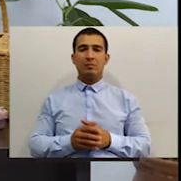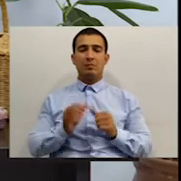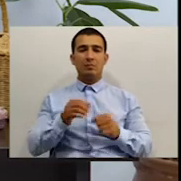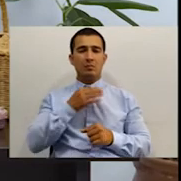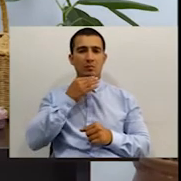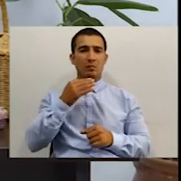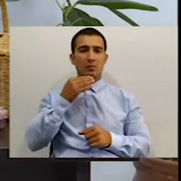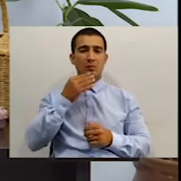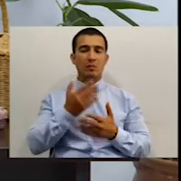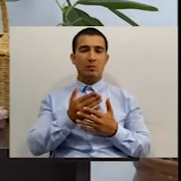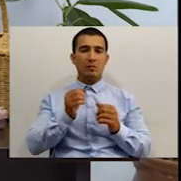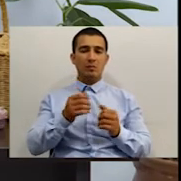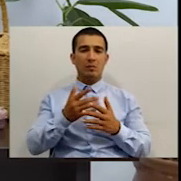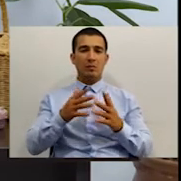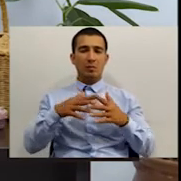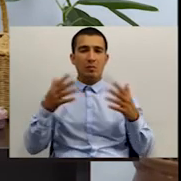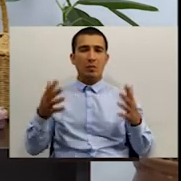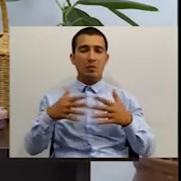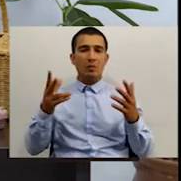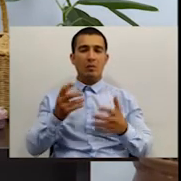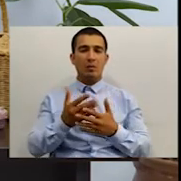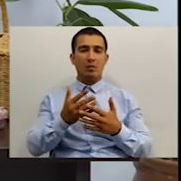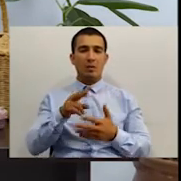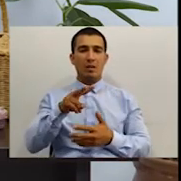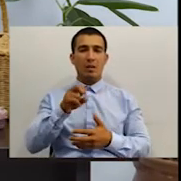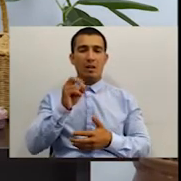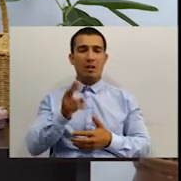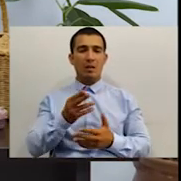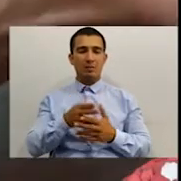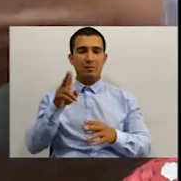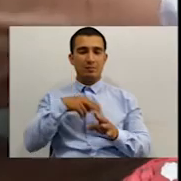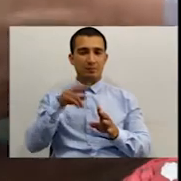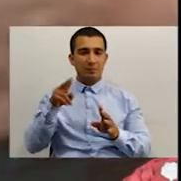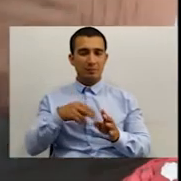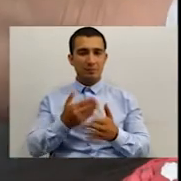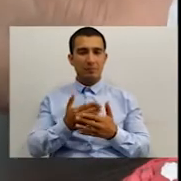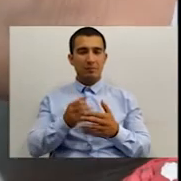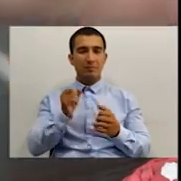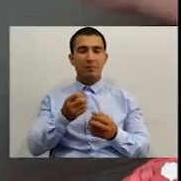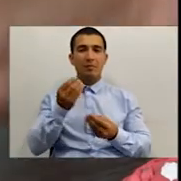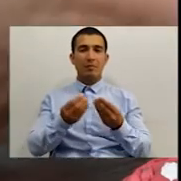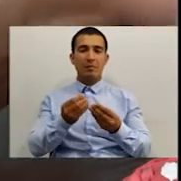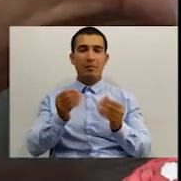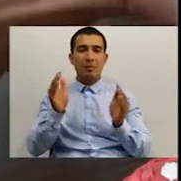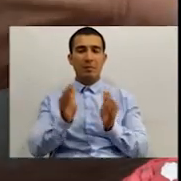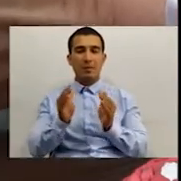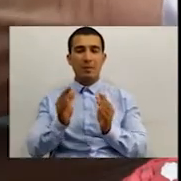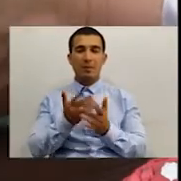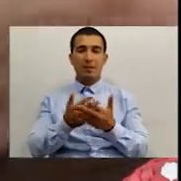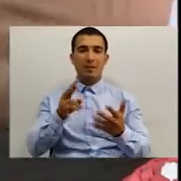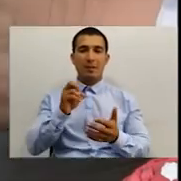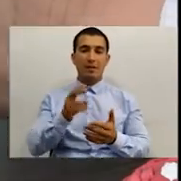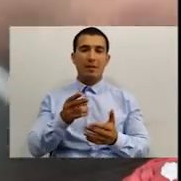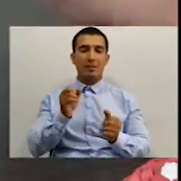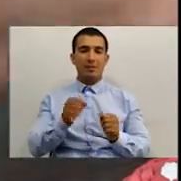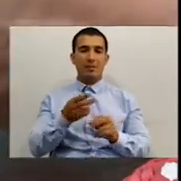Көпінші көтті нәрсілан бізі лаклеймізі. Кішкені ойыншы олеге лаққы кереген ең. Лақ акриловый лақ